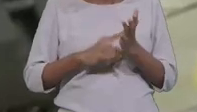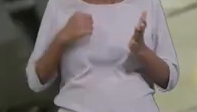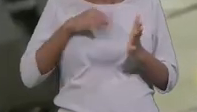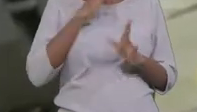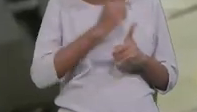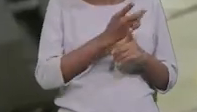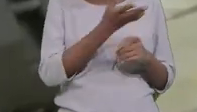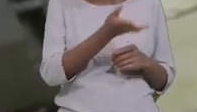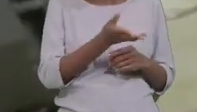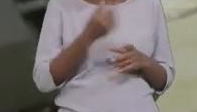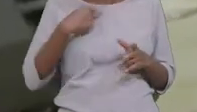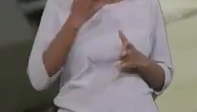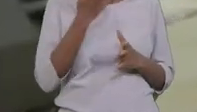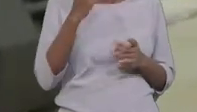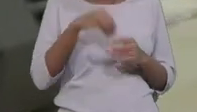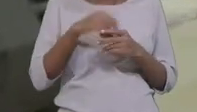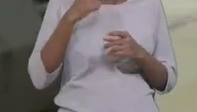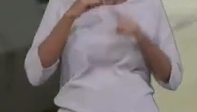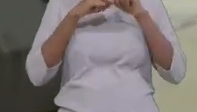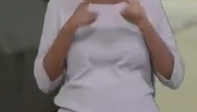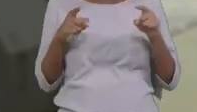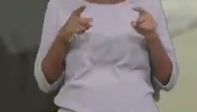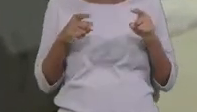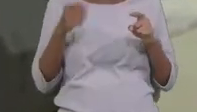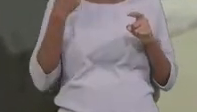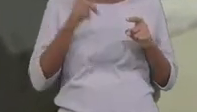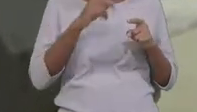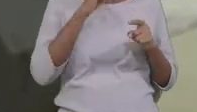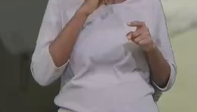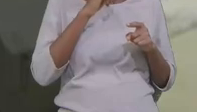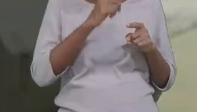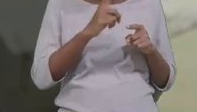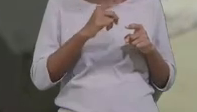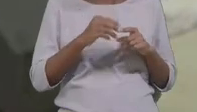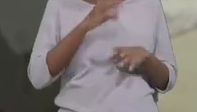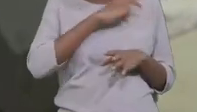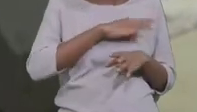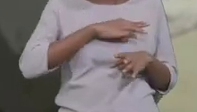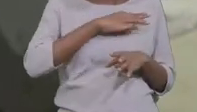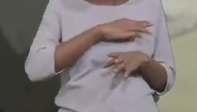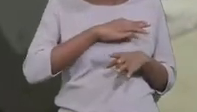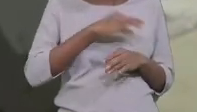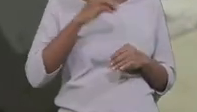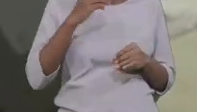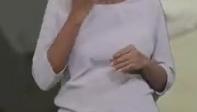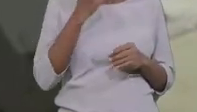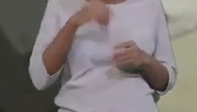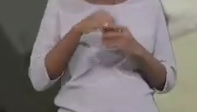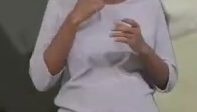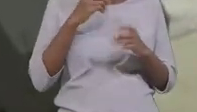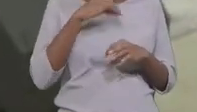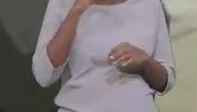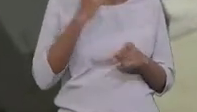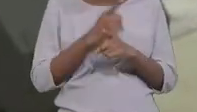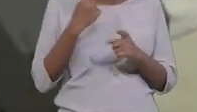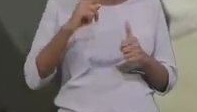parfois nous sommes simplement, alors nous parlons en langue, mais le vrai ministère, parler en